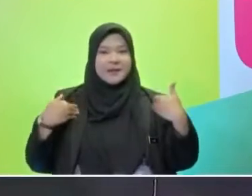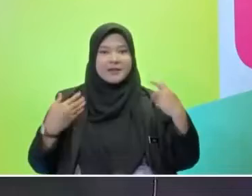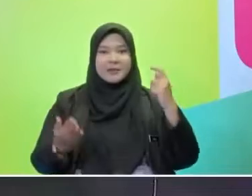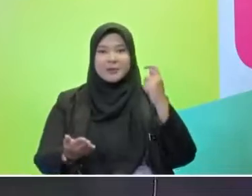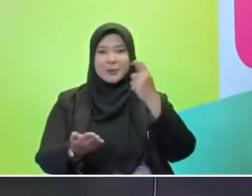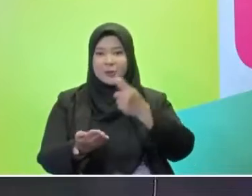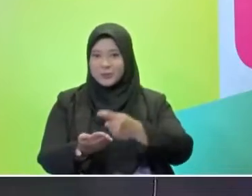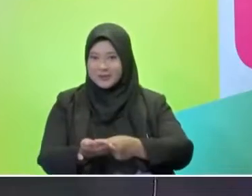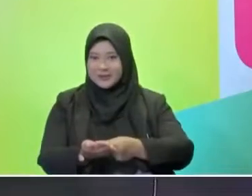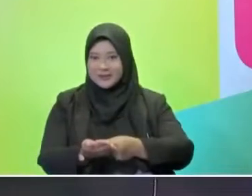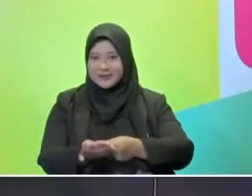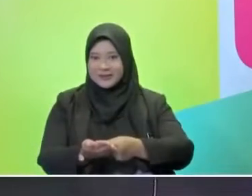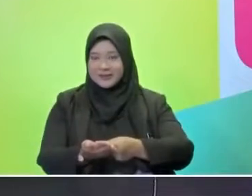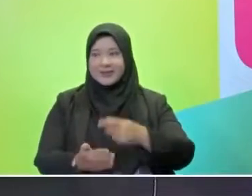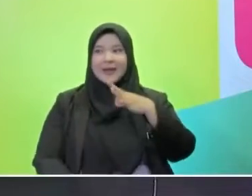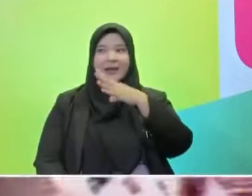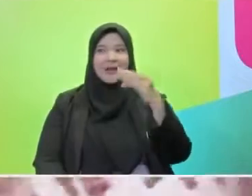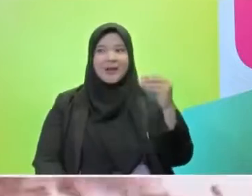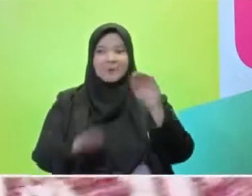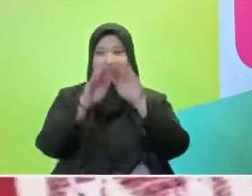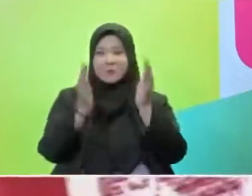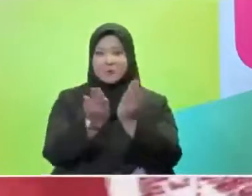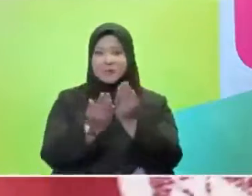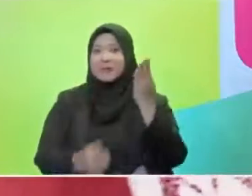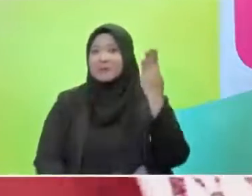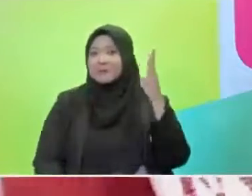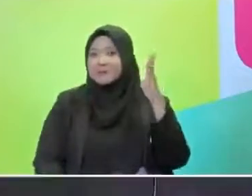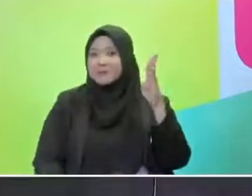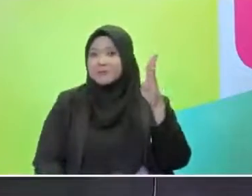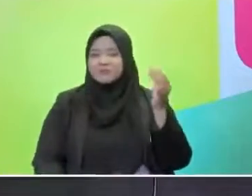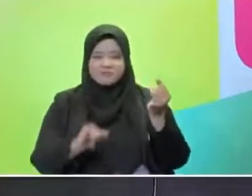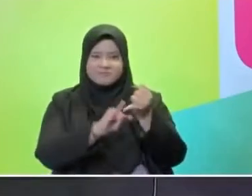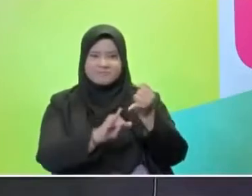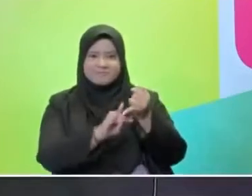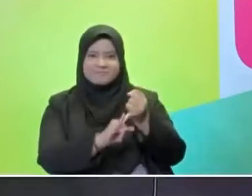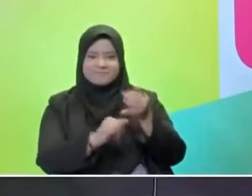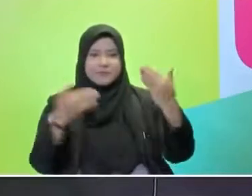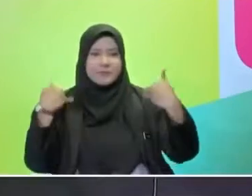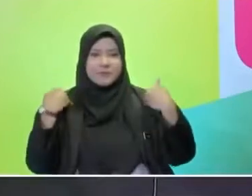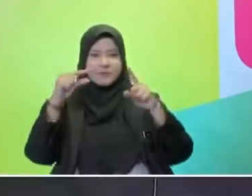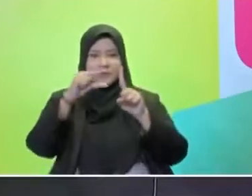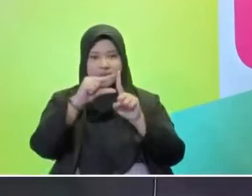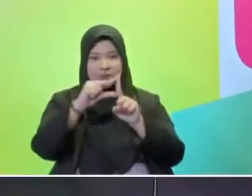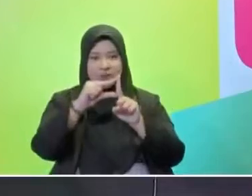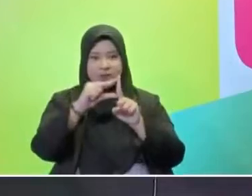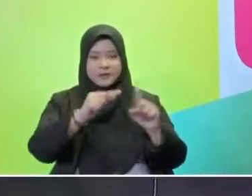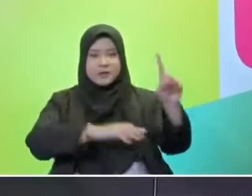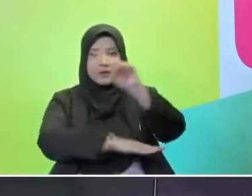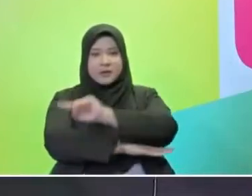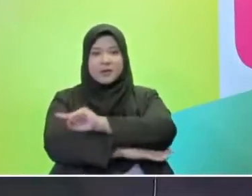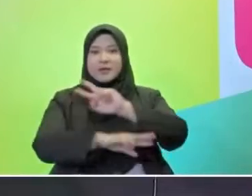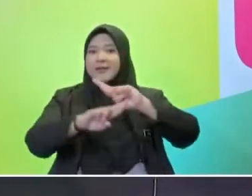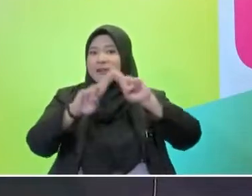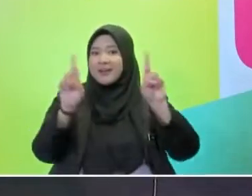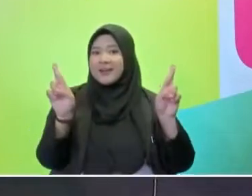Pastilah bola yang bertanda Hari Raya Aidilfitri. Kita tampakkan. Okey, Kat.